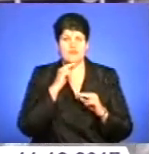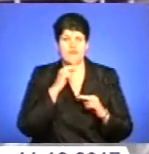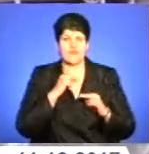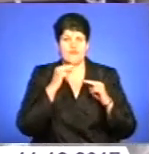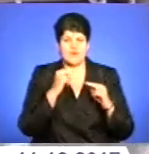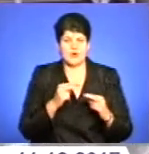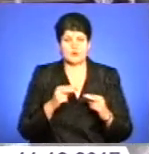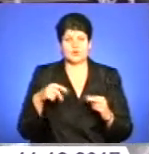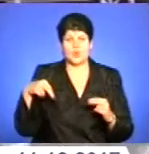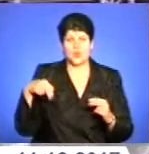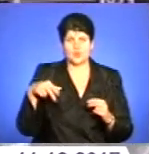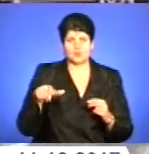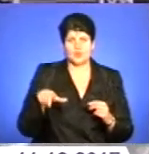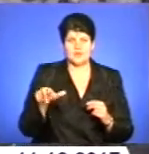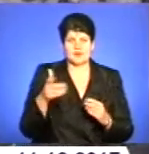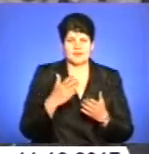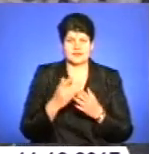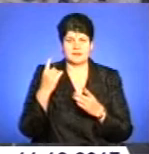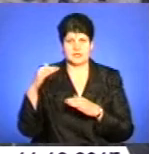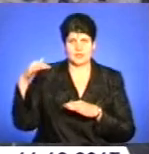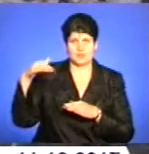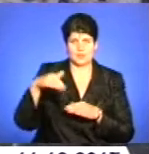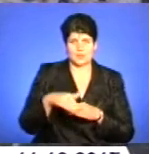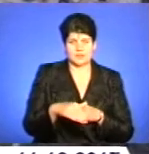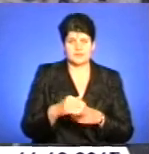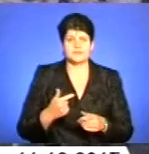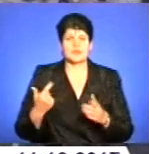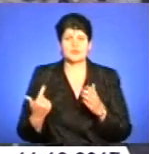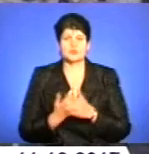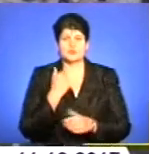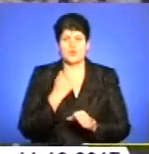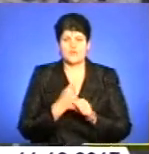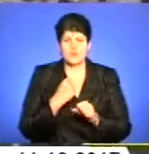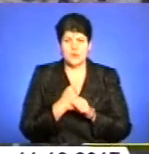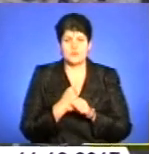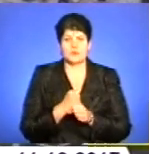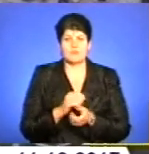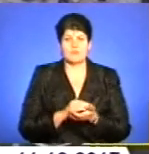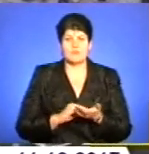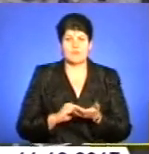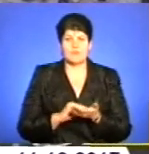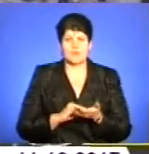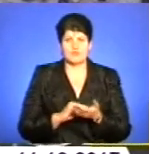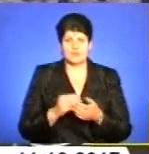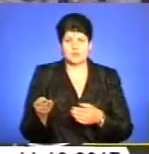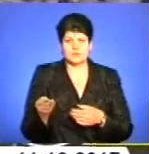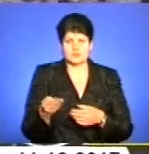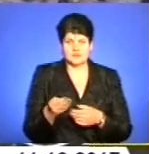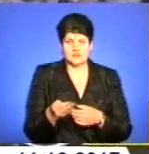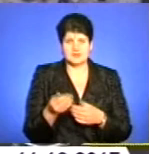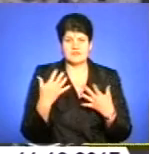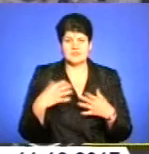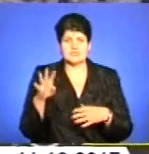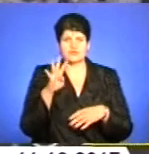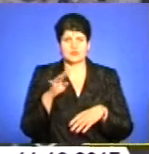приділяють тротуарам, де є високі ухили. Знову робимо повторно превентивне посипання. Тобто ми вже за